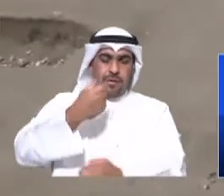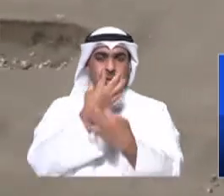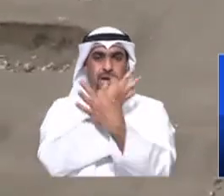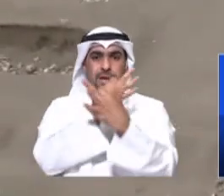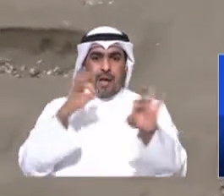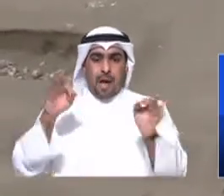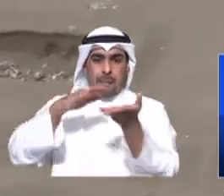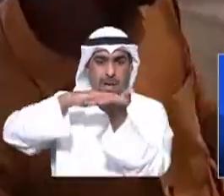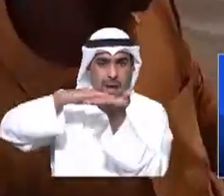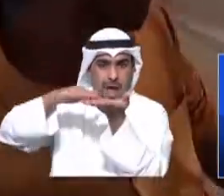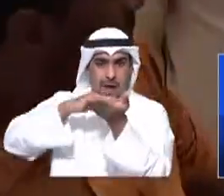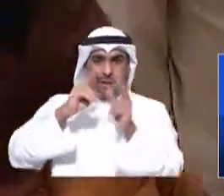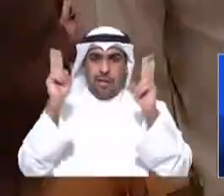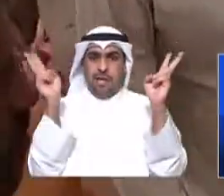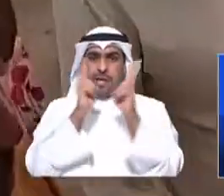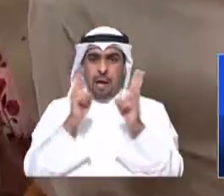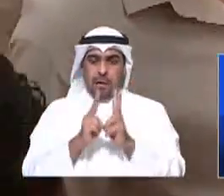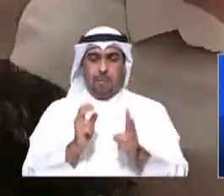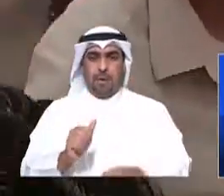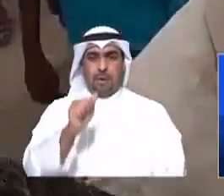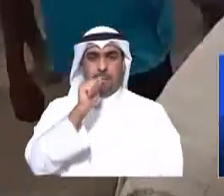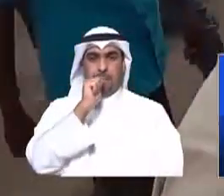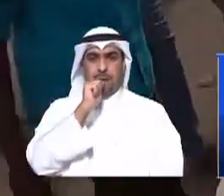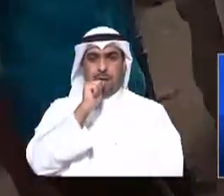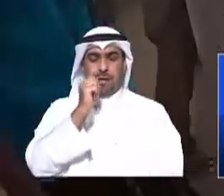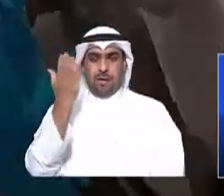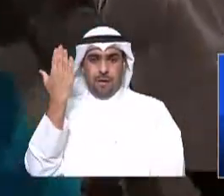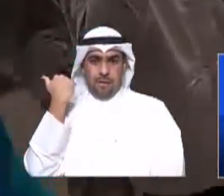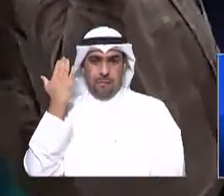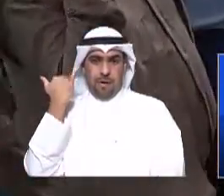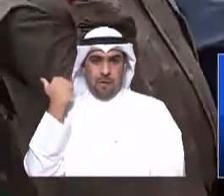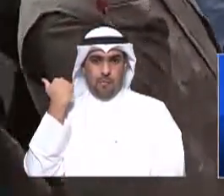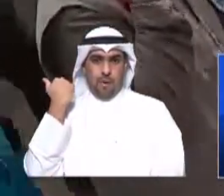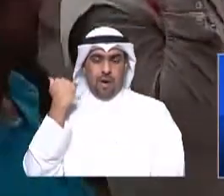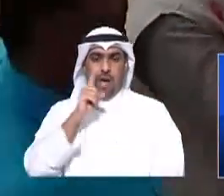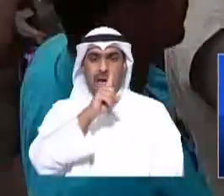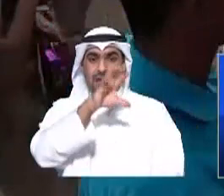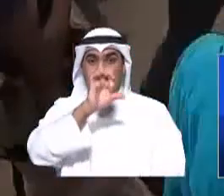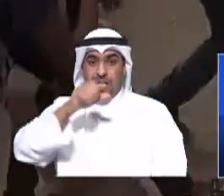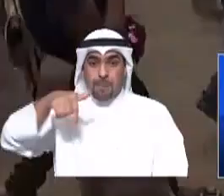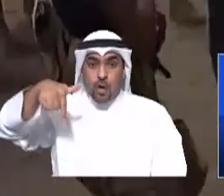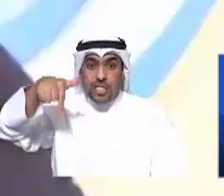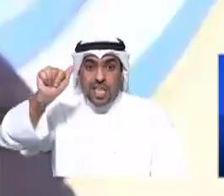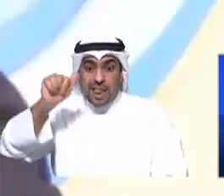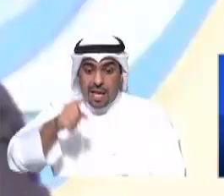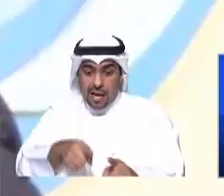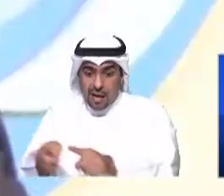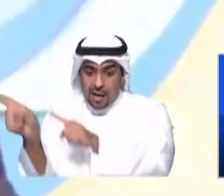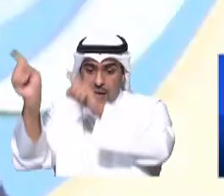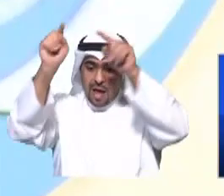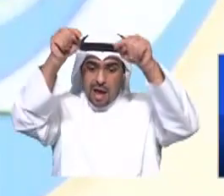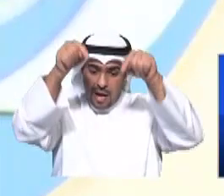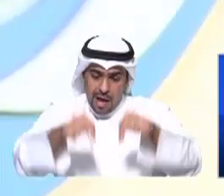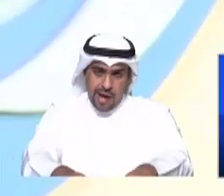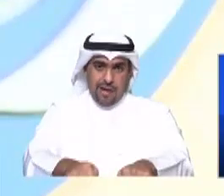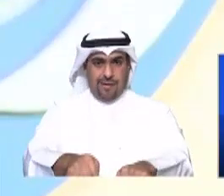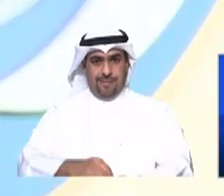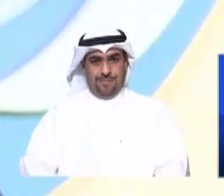التحتية، حيث يمتد هذا الدعم منذ ستينات القرن الماضي. إسهامات الكويت